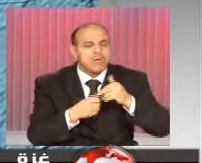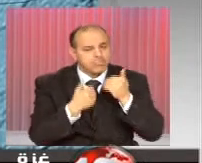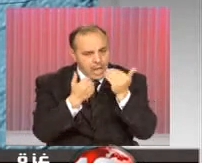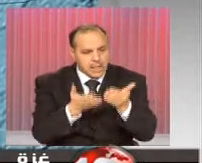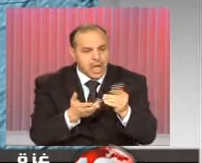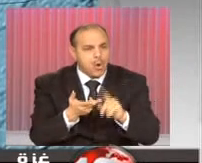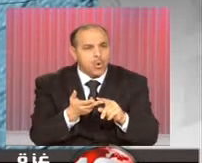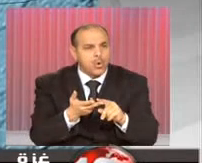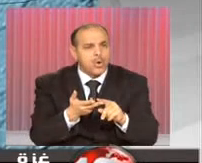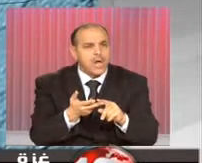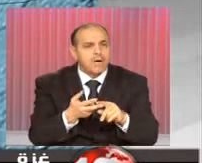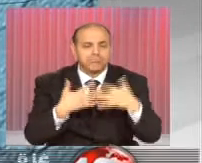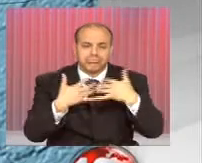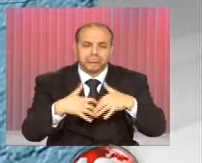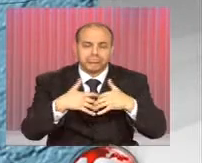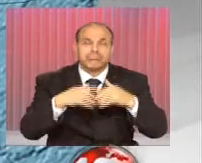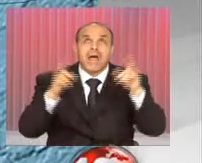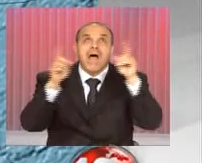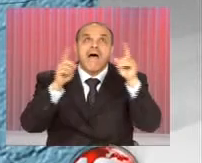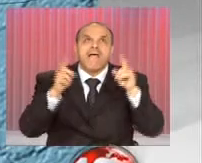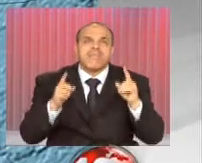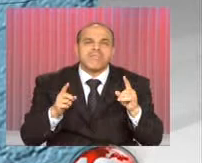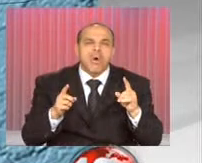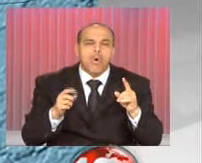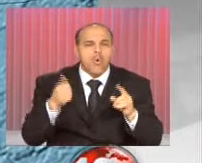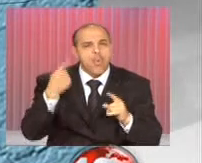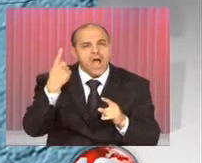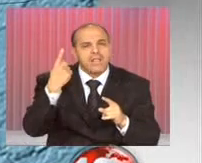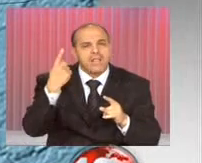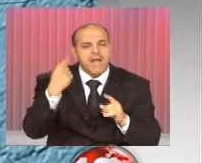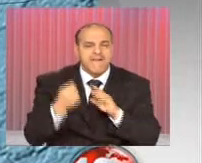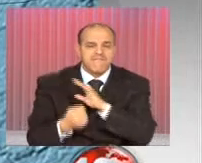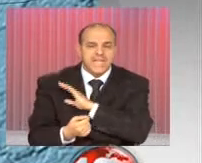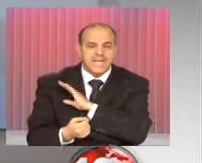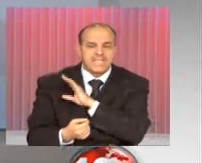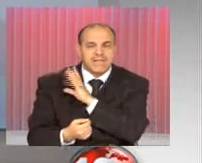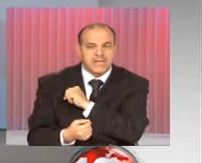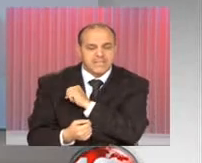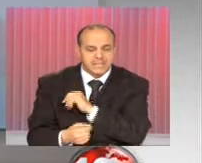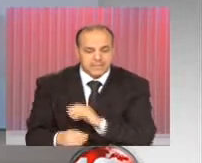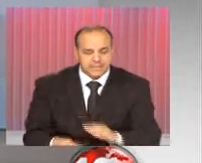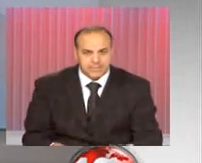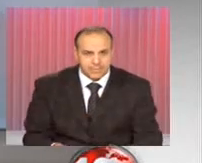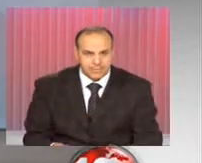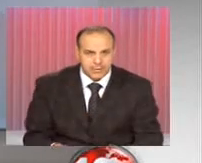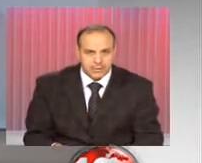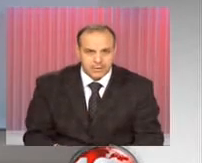اللازم لتشغيل محطة توليد الكهرباء الوحيدة في غزة.